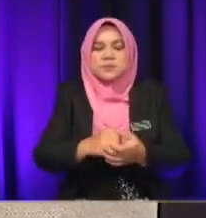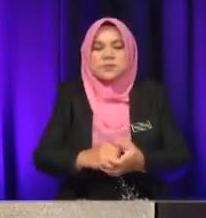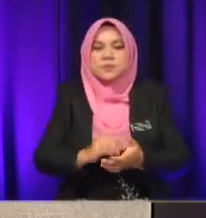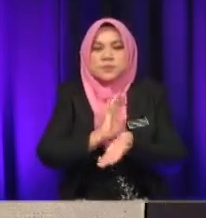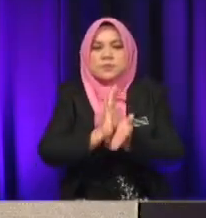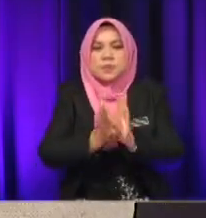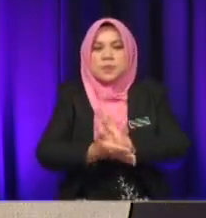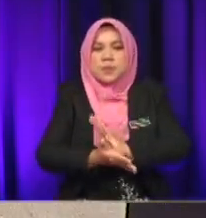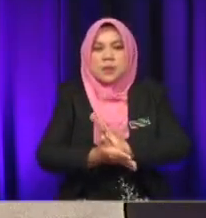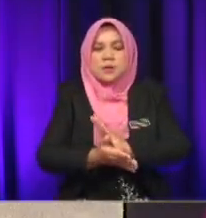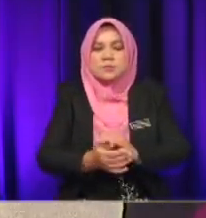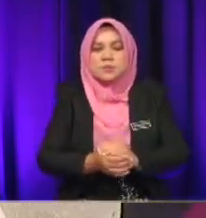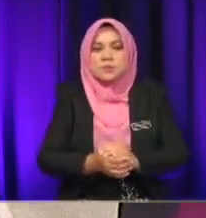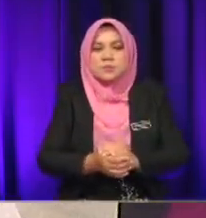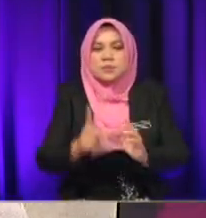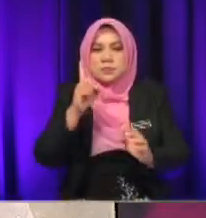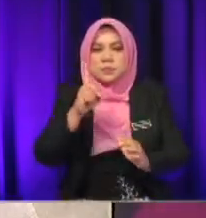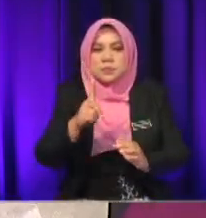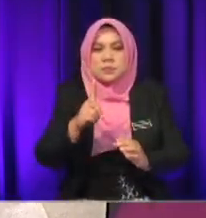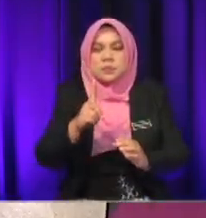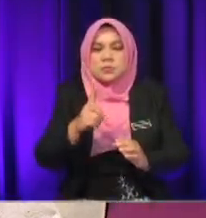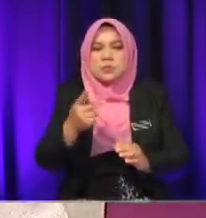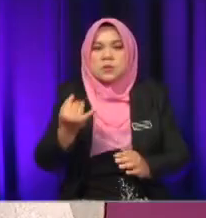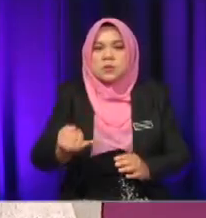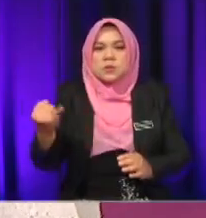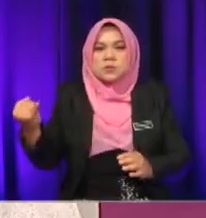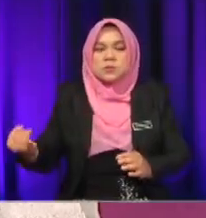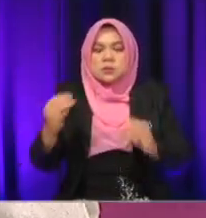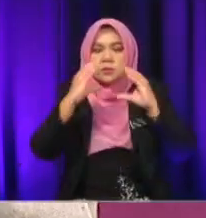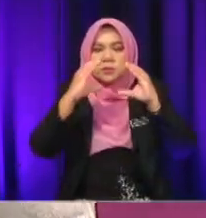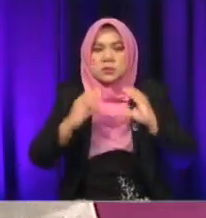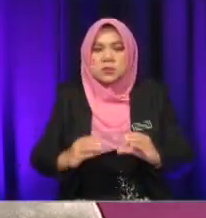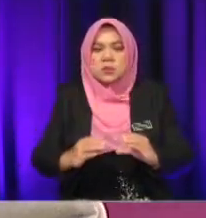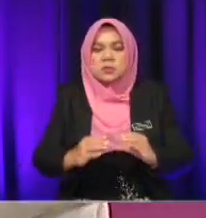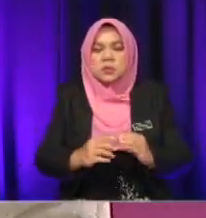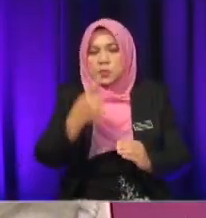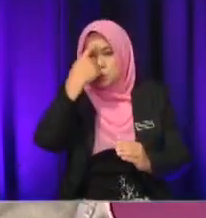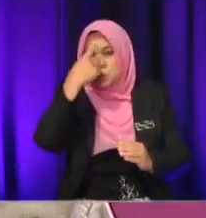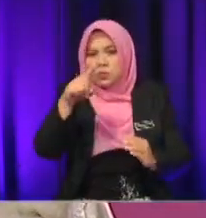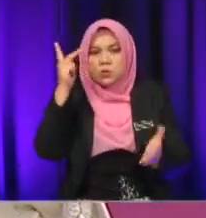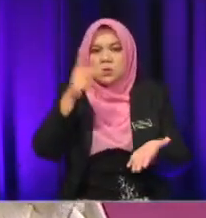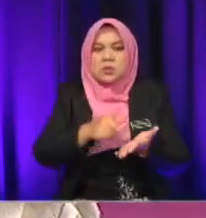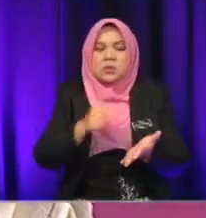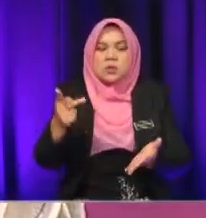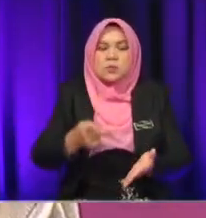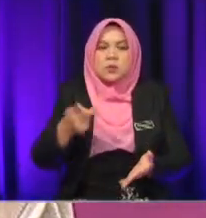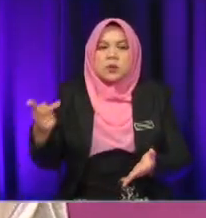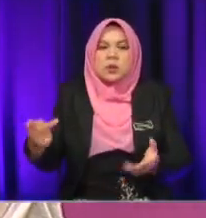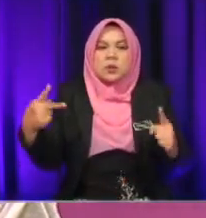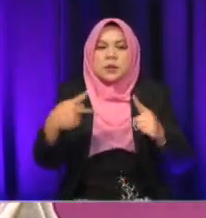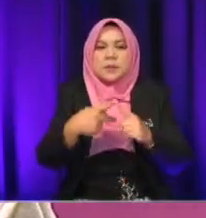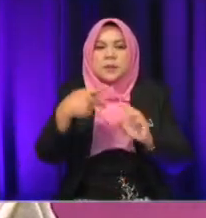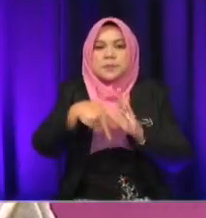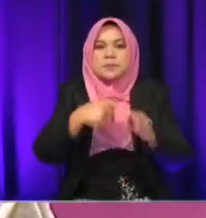jadi dia ialah satu instrumen ataupun medium untuk kita memperkenalkan satu produk kepada